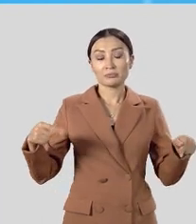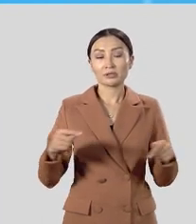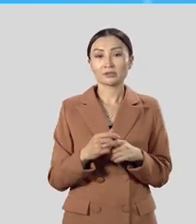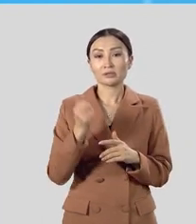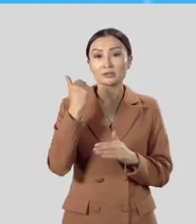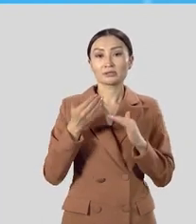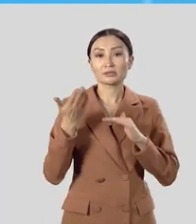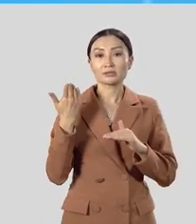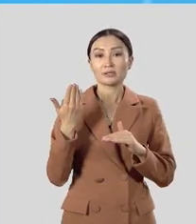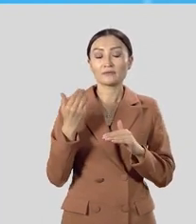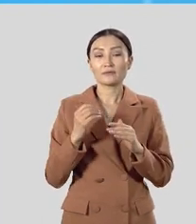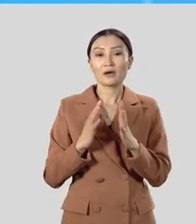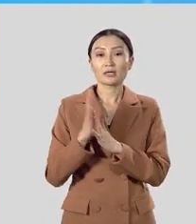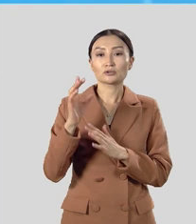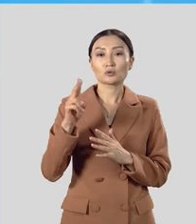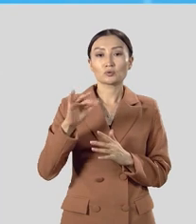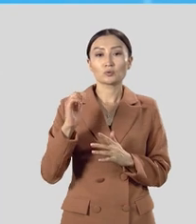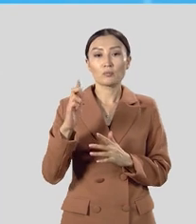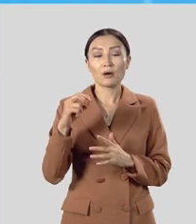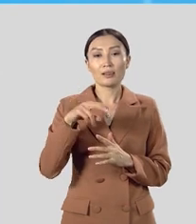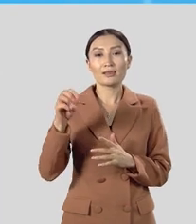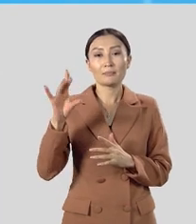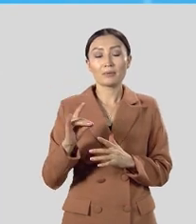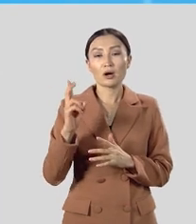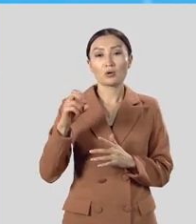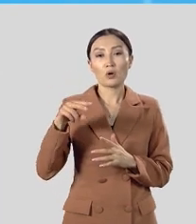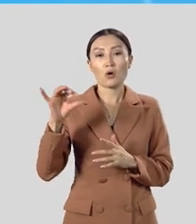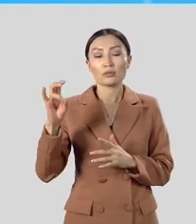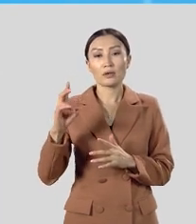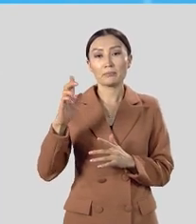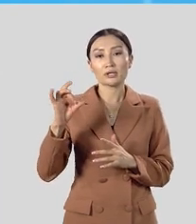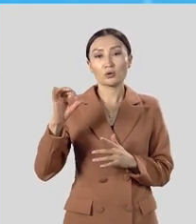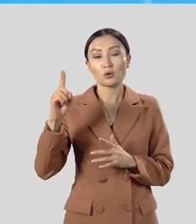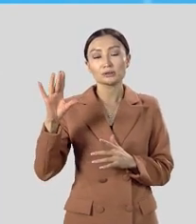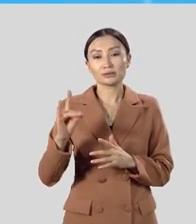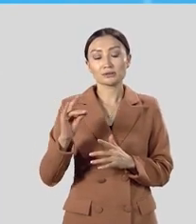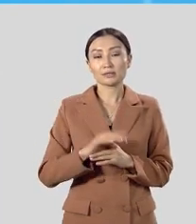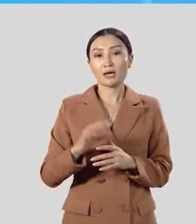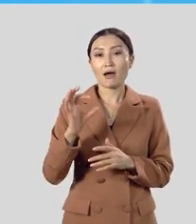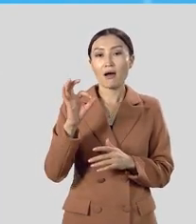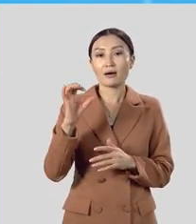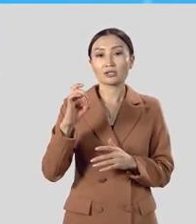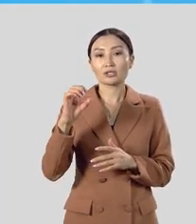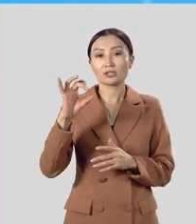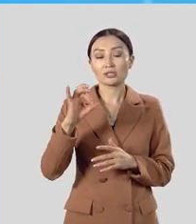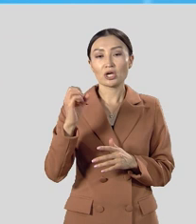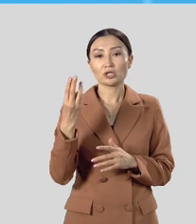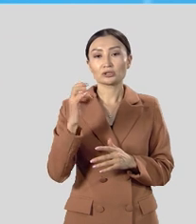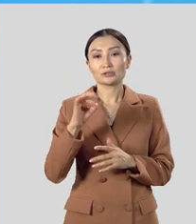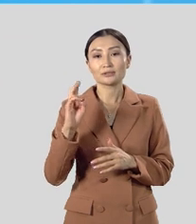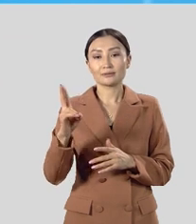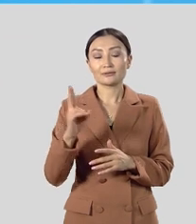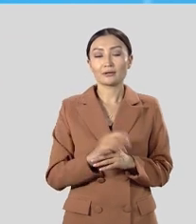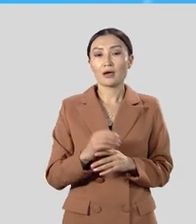Из деревьев растут дубы, липы, клены, березы. Из кустарников – орешник, жимолость,